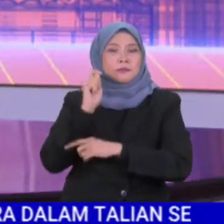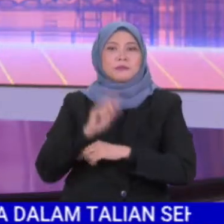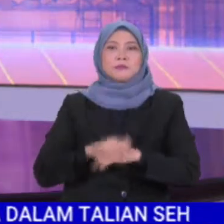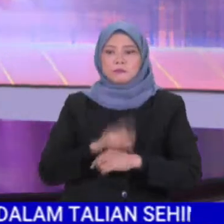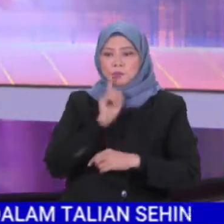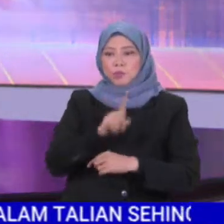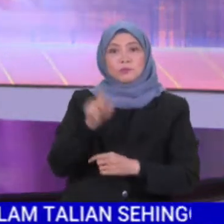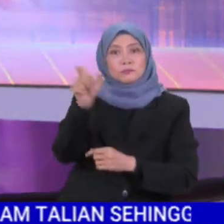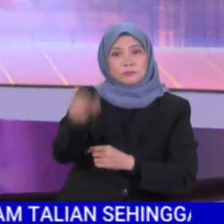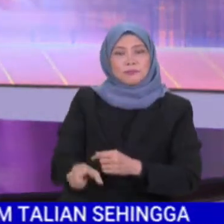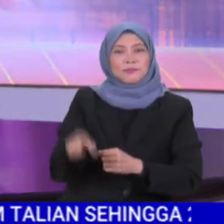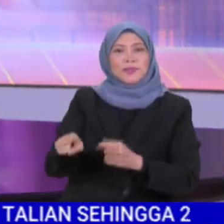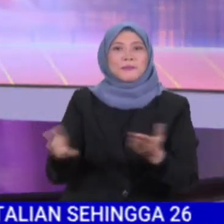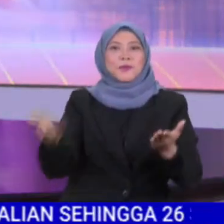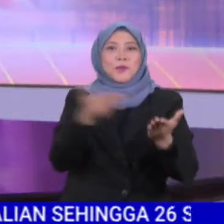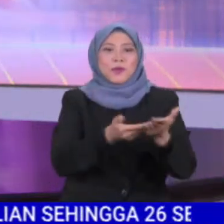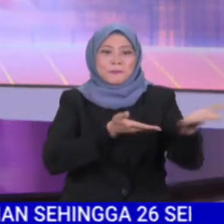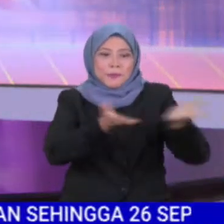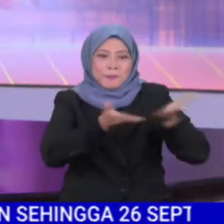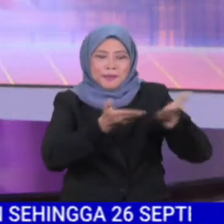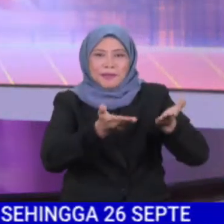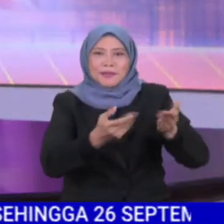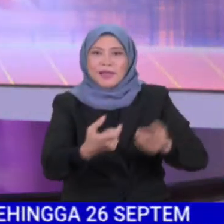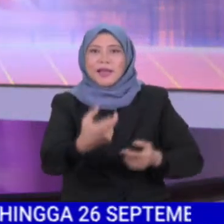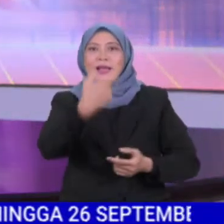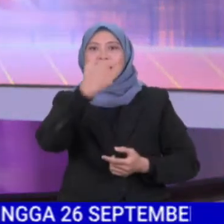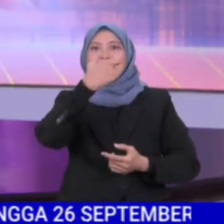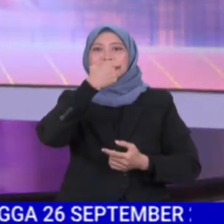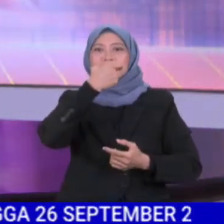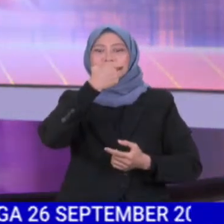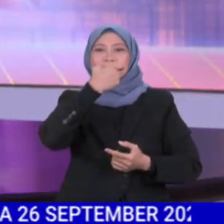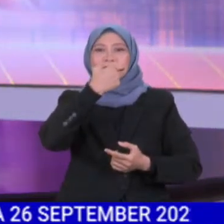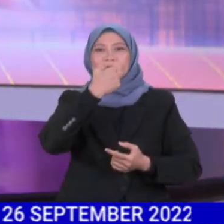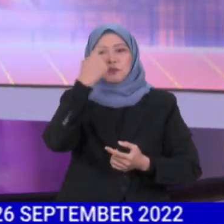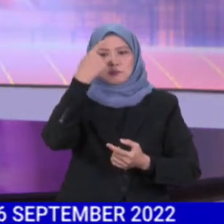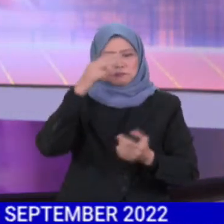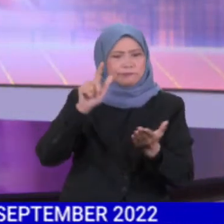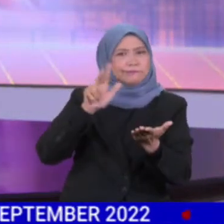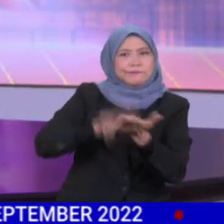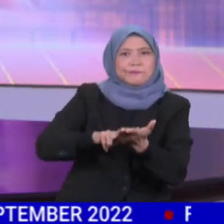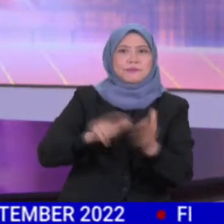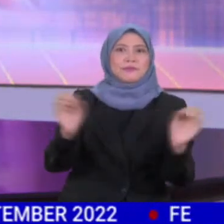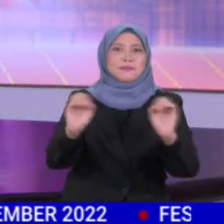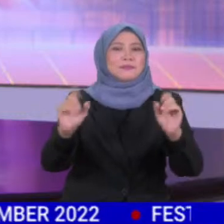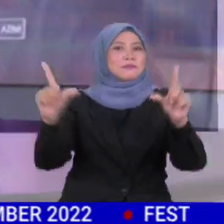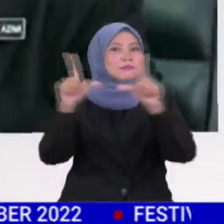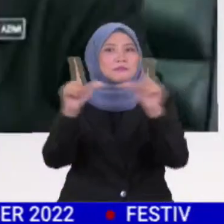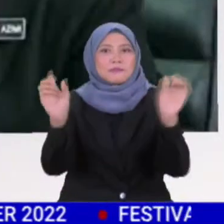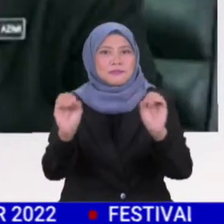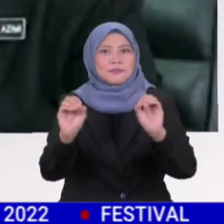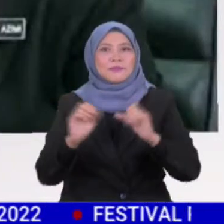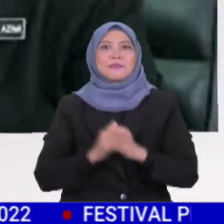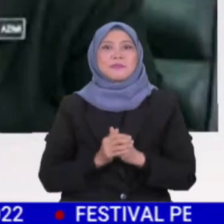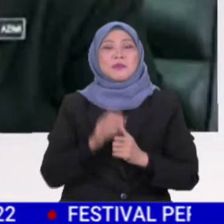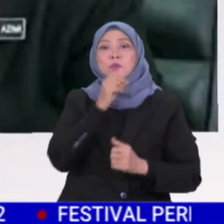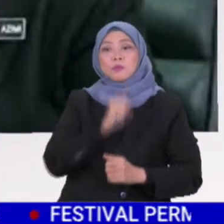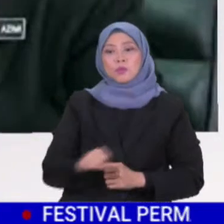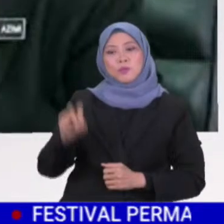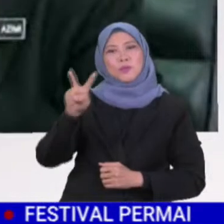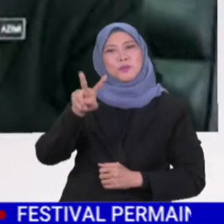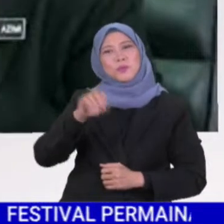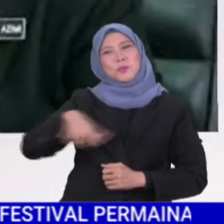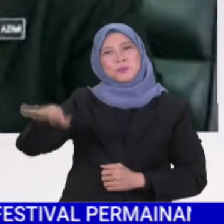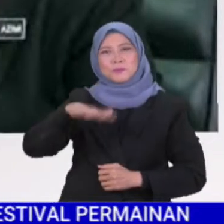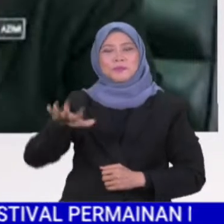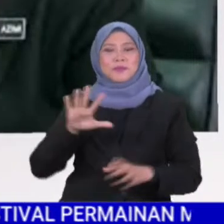suspek menawarkan perkhidmatan pasang pendakap gigi tanpa tauliah. Suspek yang berusia sekitar 20-an dicekup